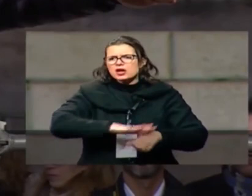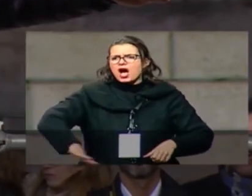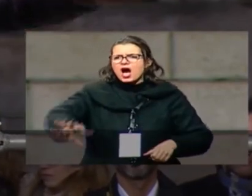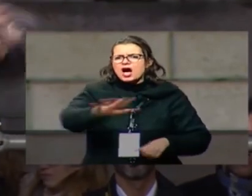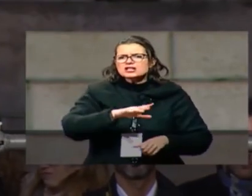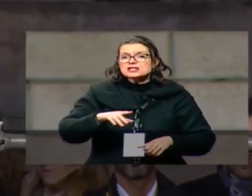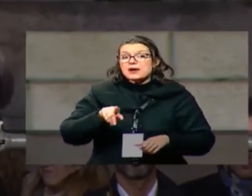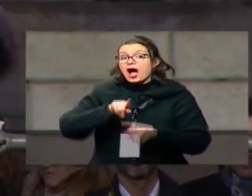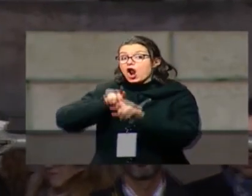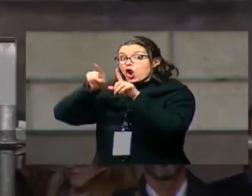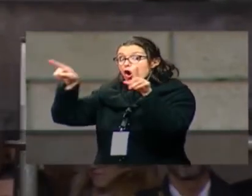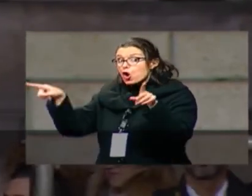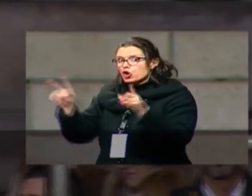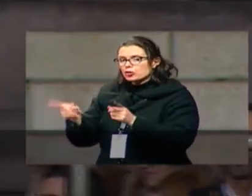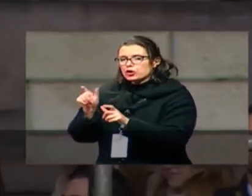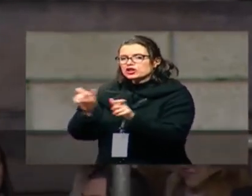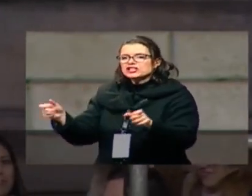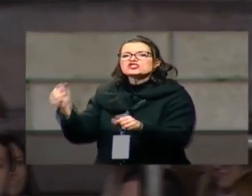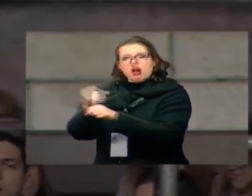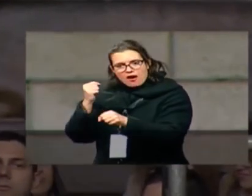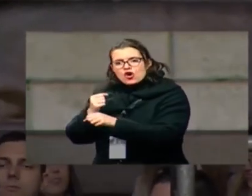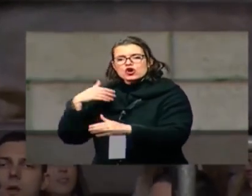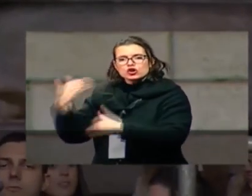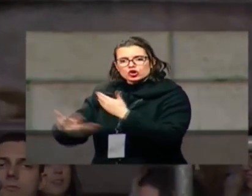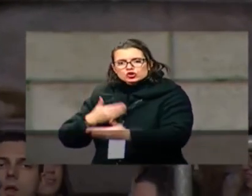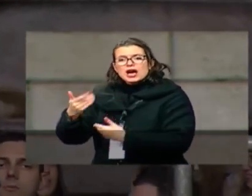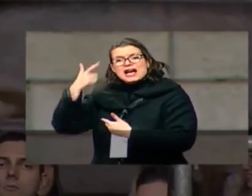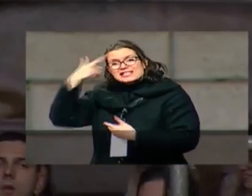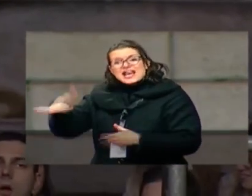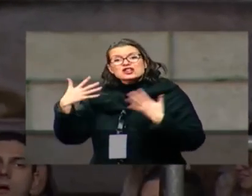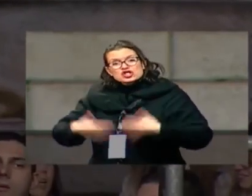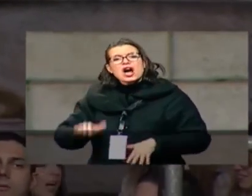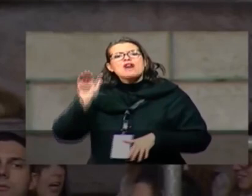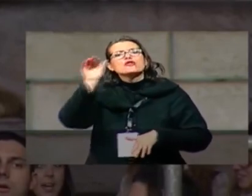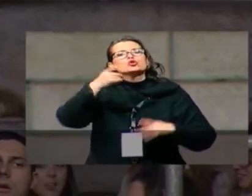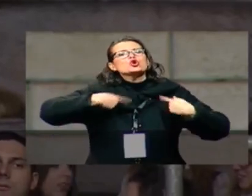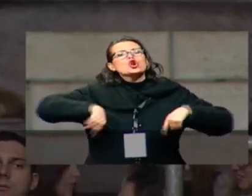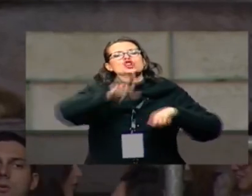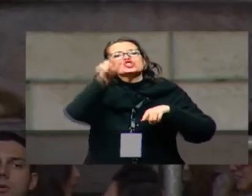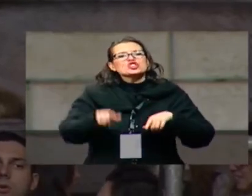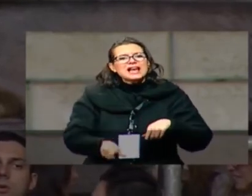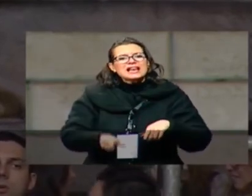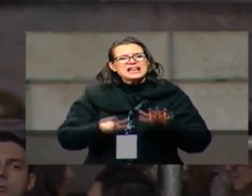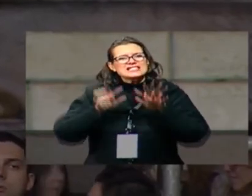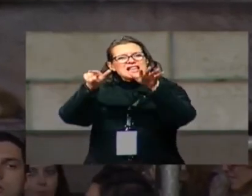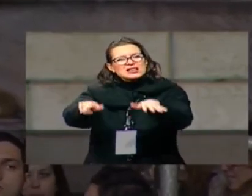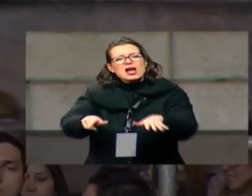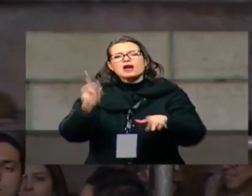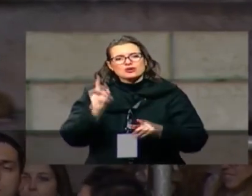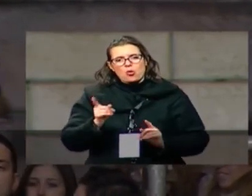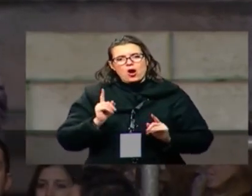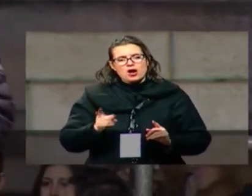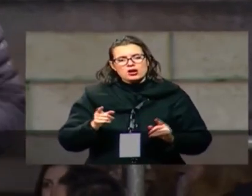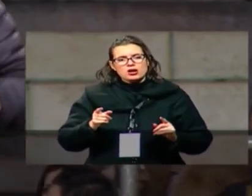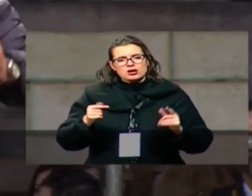già deciso Quale sarà il futuro per 7 anni di questo paese come vada vada io non lo so ma io